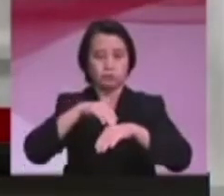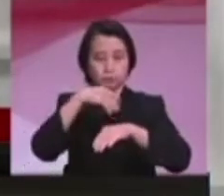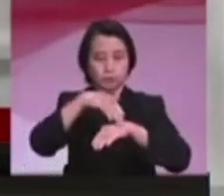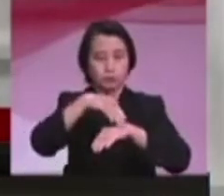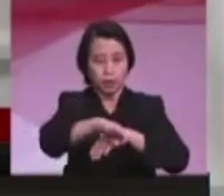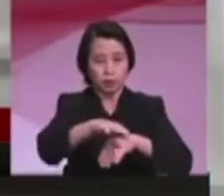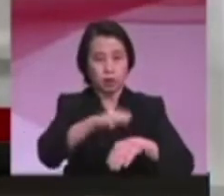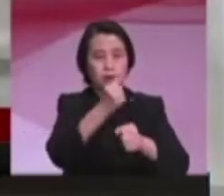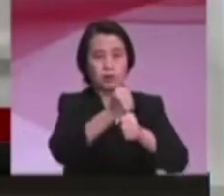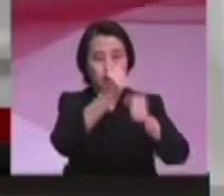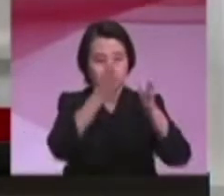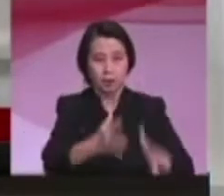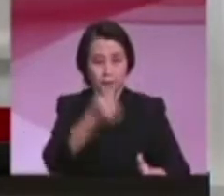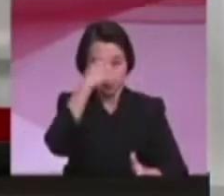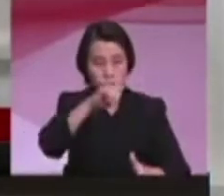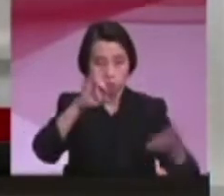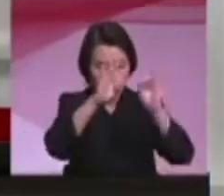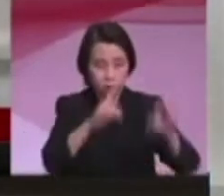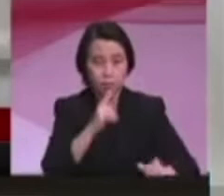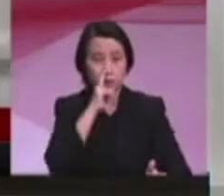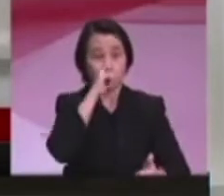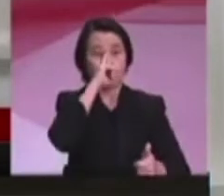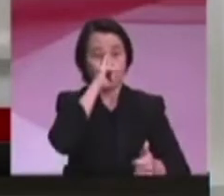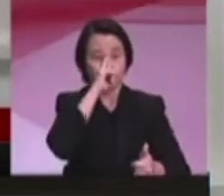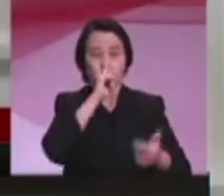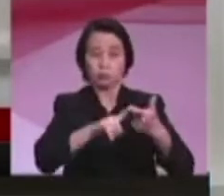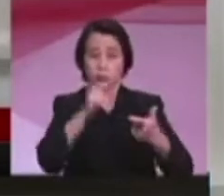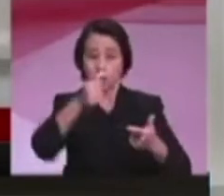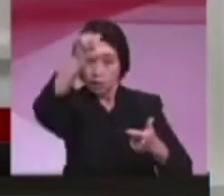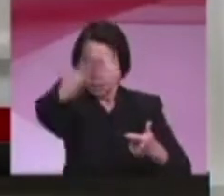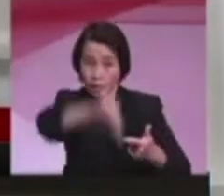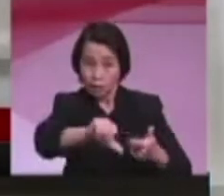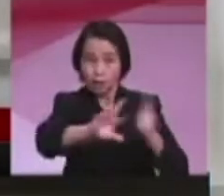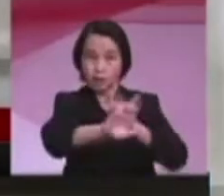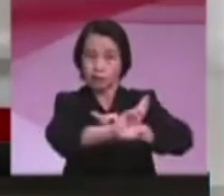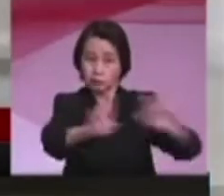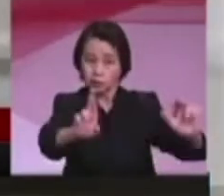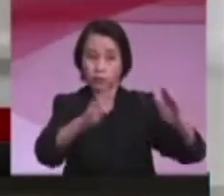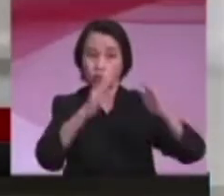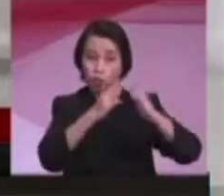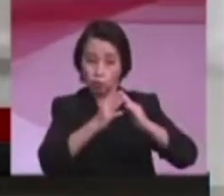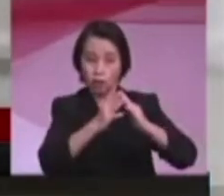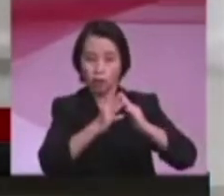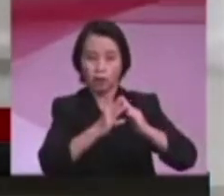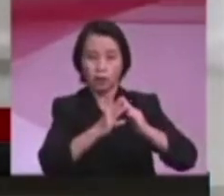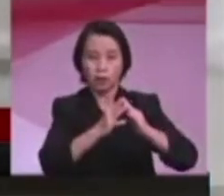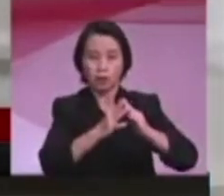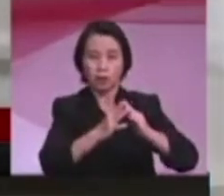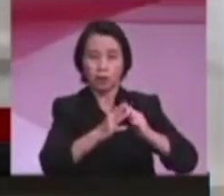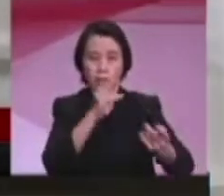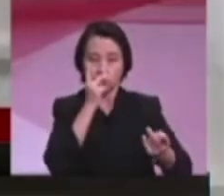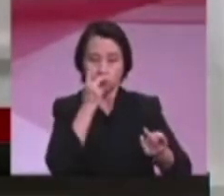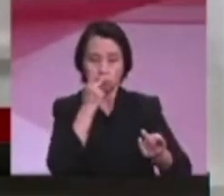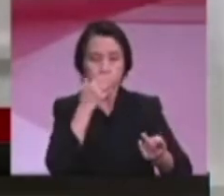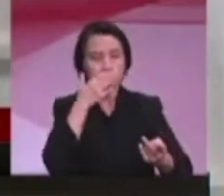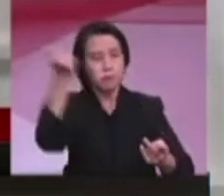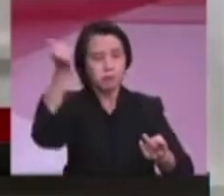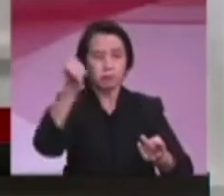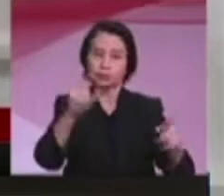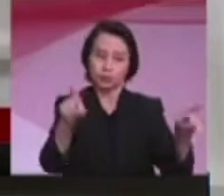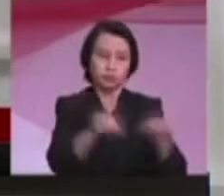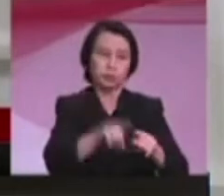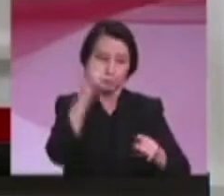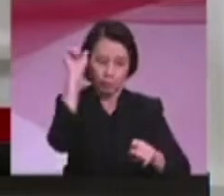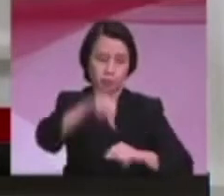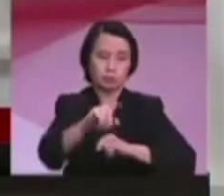pekerja mereka untuk disaring, tetapi juga yang gagal menyediakan perumahan yang kondusif. Sidang khas